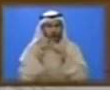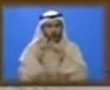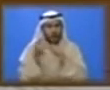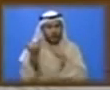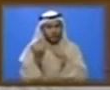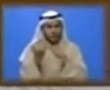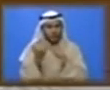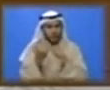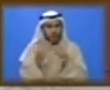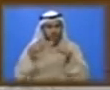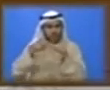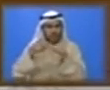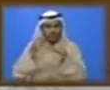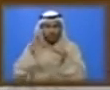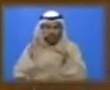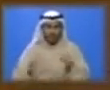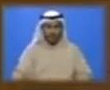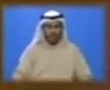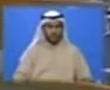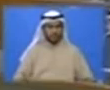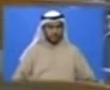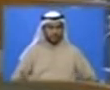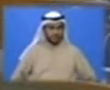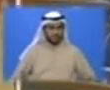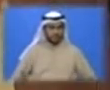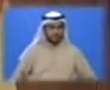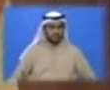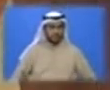توصيات حول تراجع أسعار النفط.